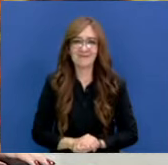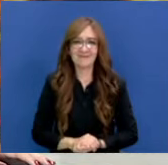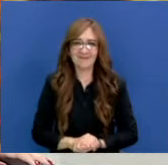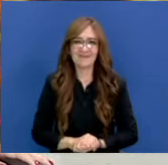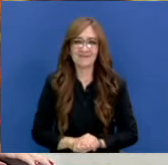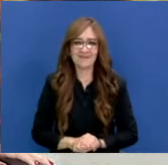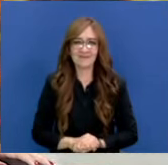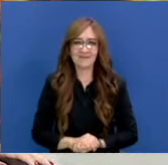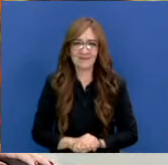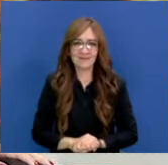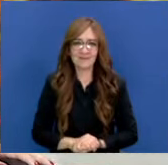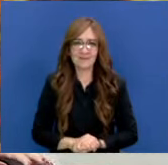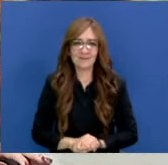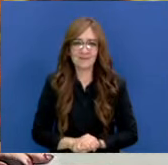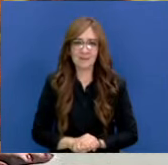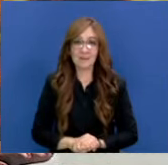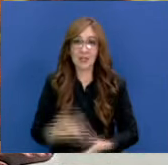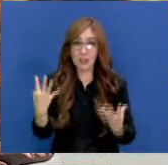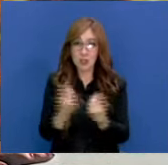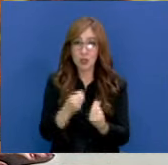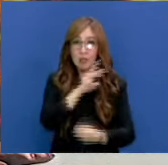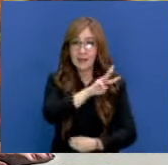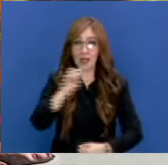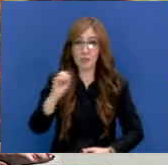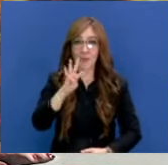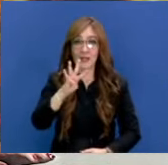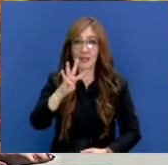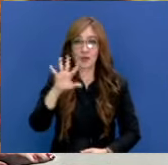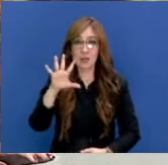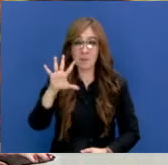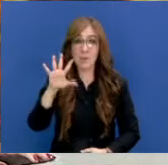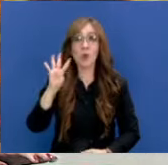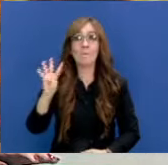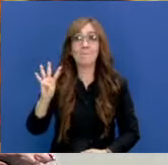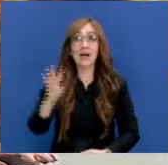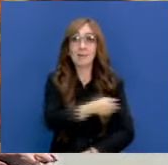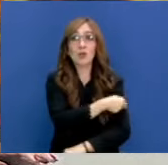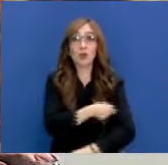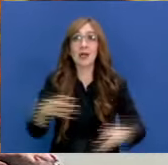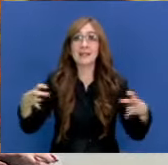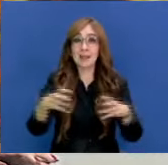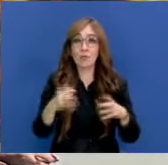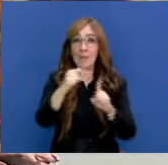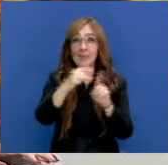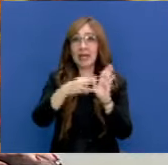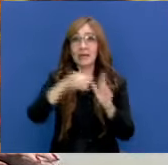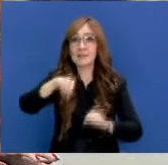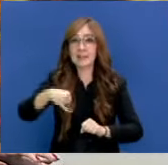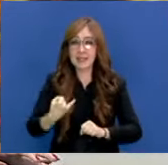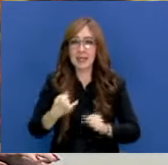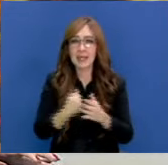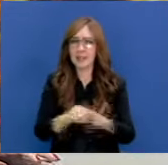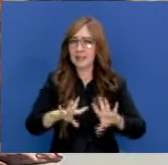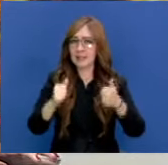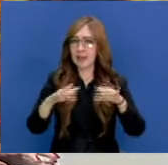Masih bersama kami di Kabar Pagi. Pemirsa, sebanyak 3.454 personil gabungan Polda Metro Jaya dikerahkan